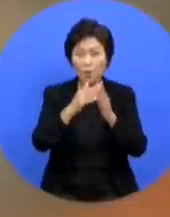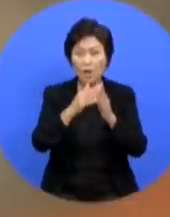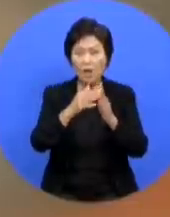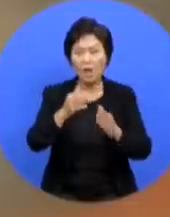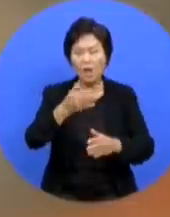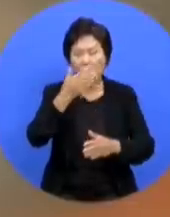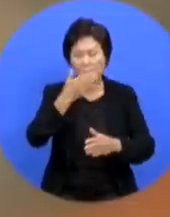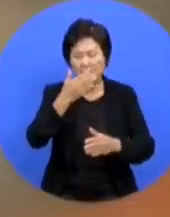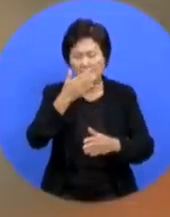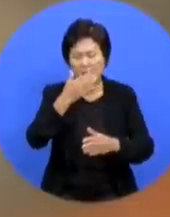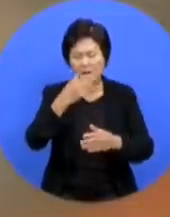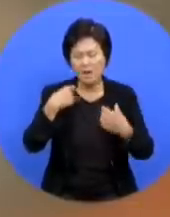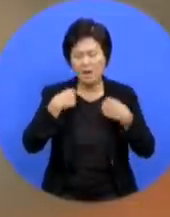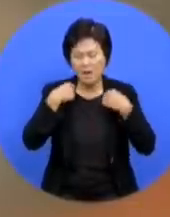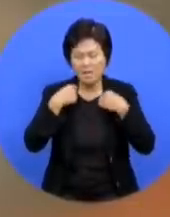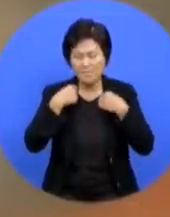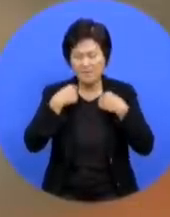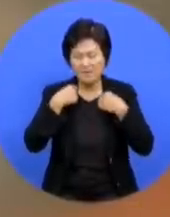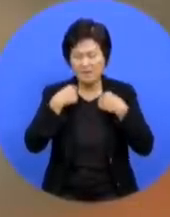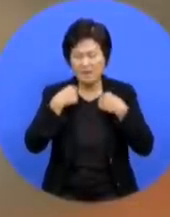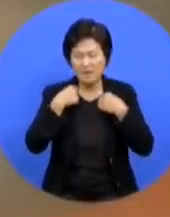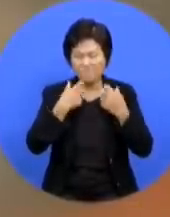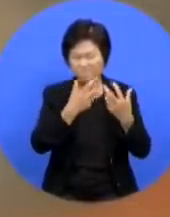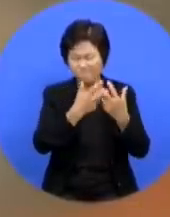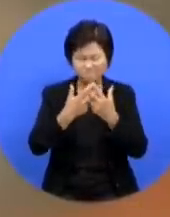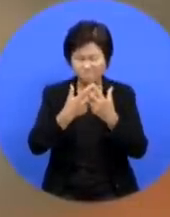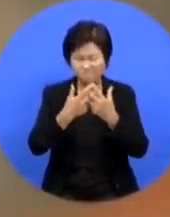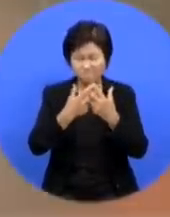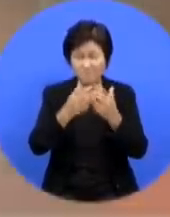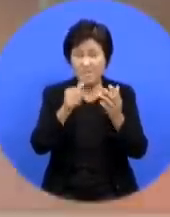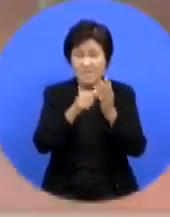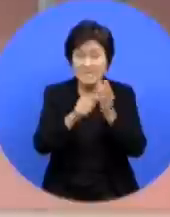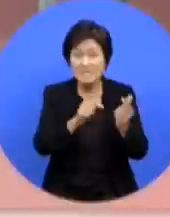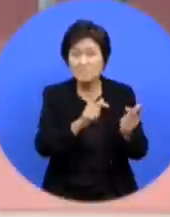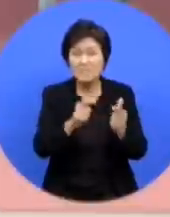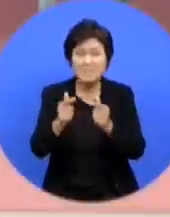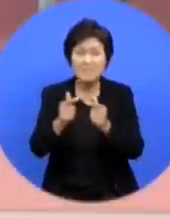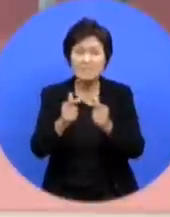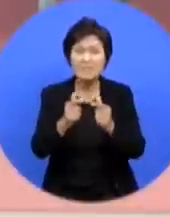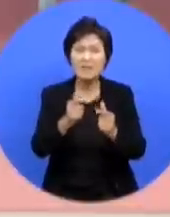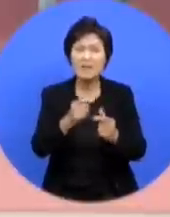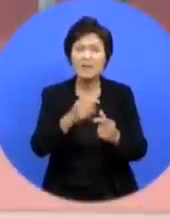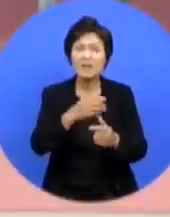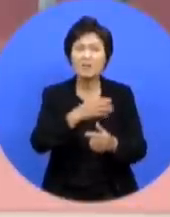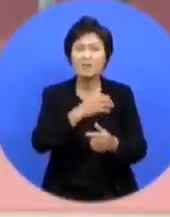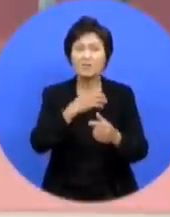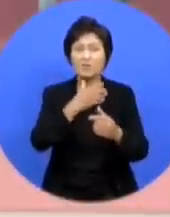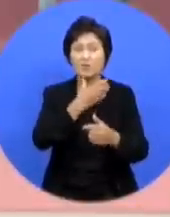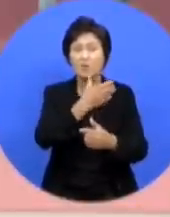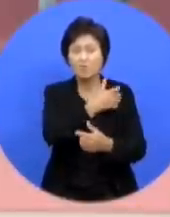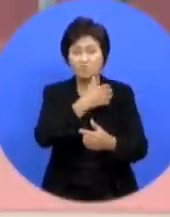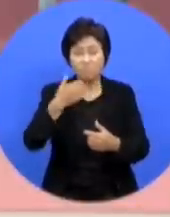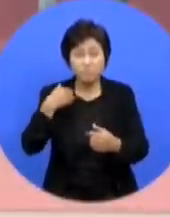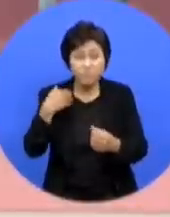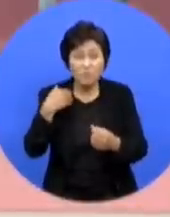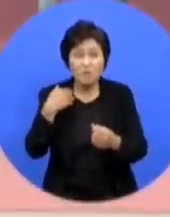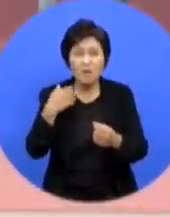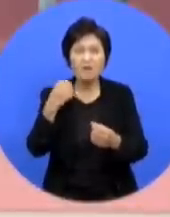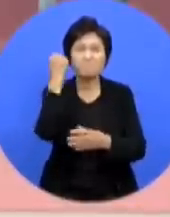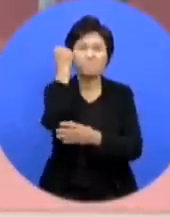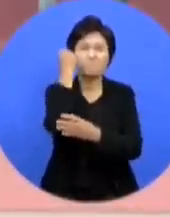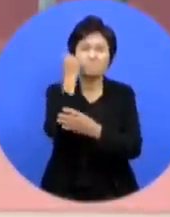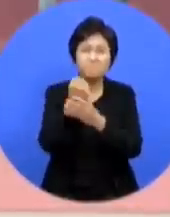회개하게 해달라고. 그 소녀 얘기가 그래요? 소녀가. 아이고. 그래서 너가 뭘 안다고 한국교회를 대해서